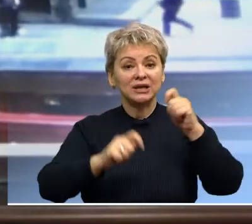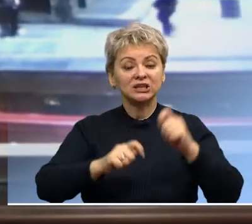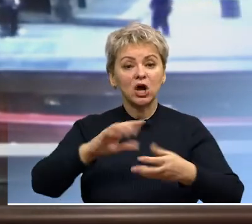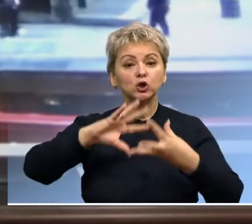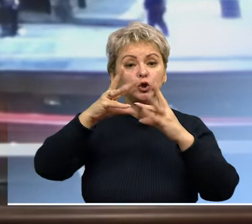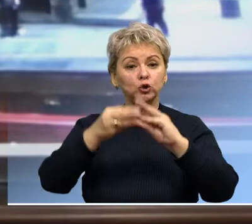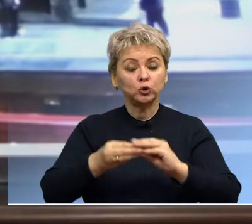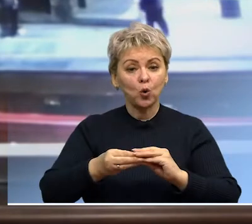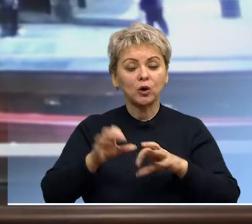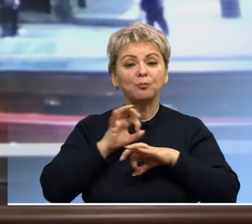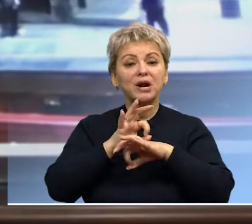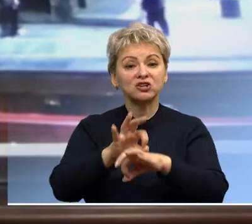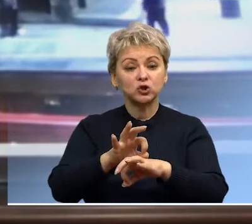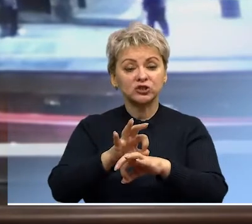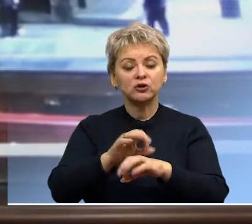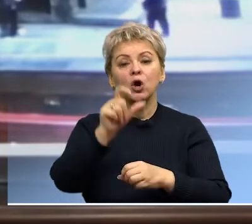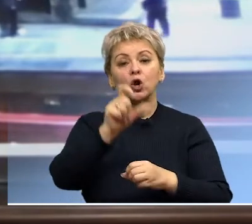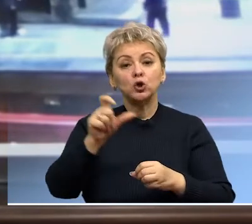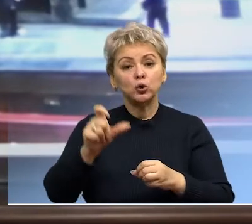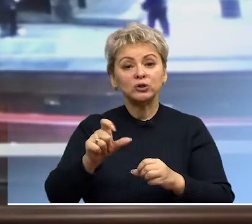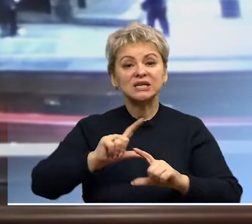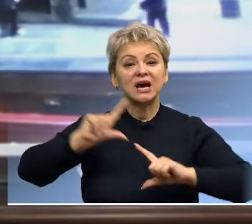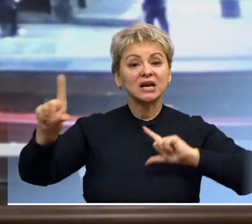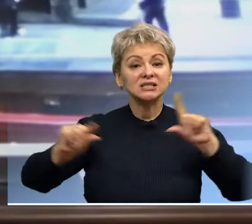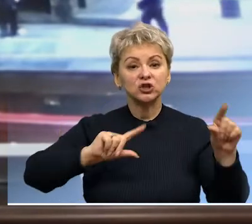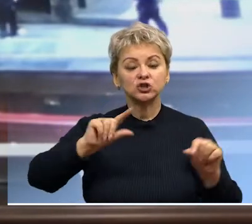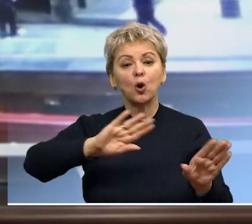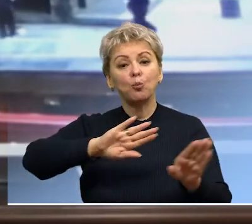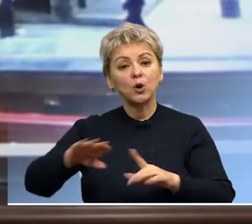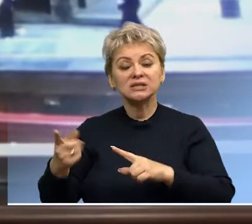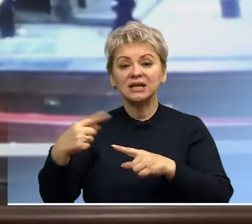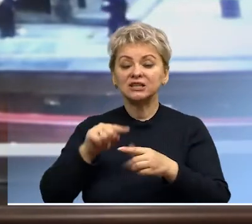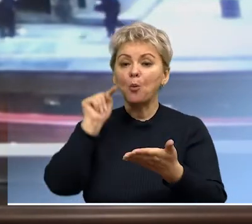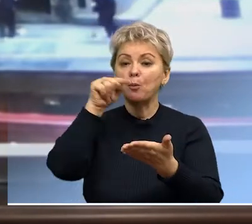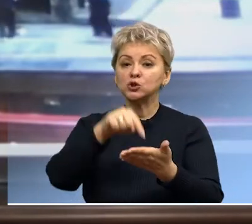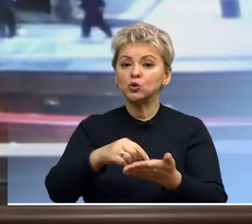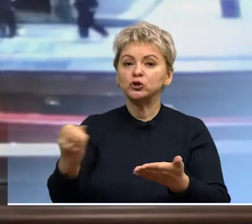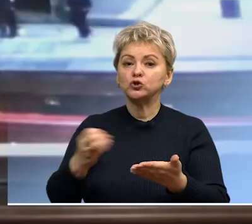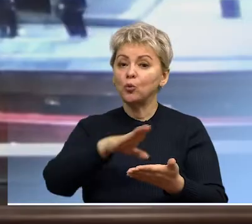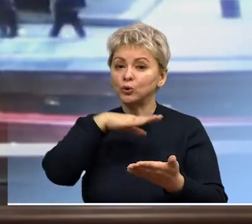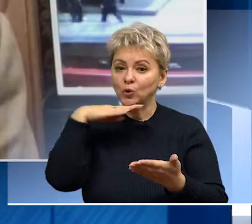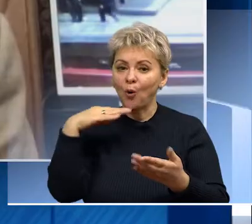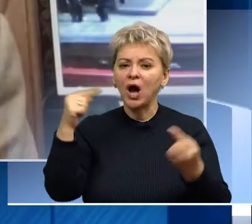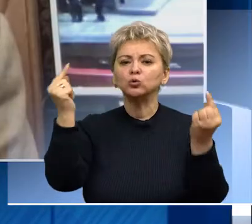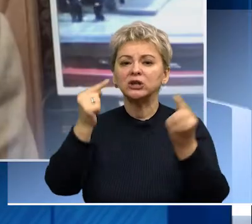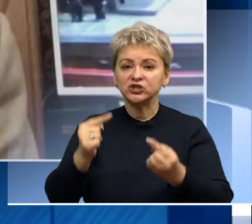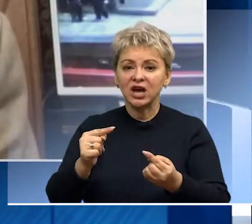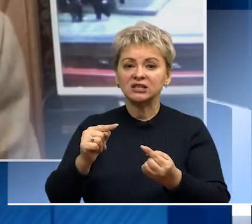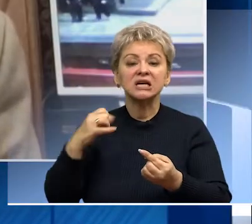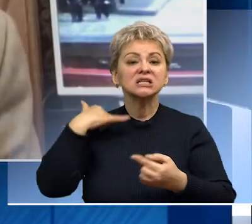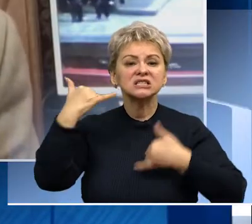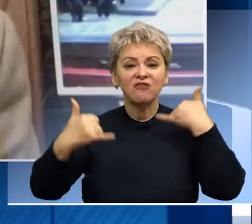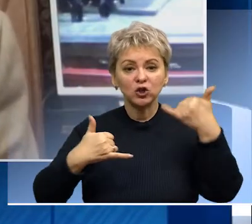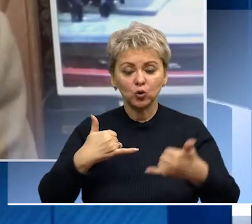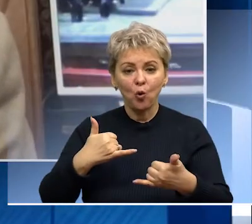пленарный итог прошедшего. Люди разъезжались, и после этого поступало еще немало